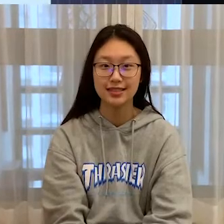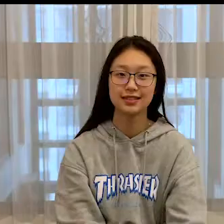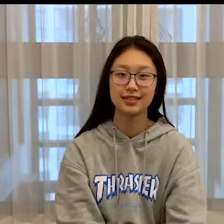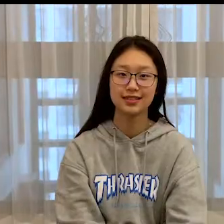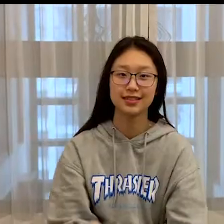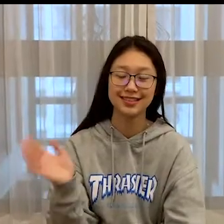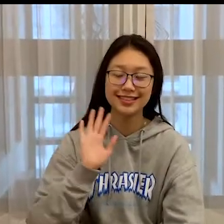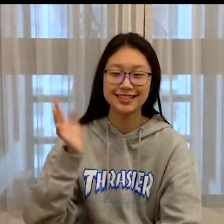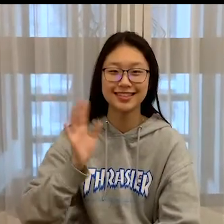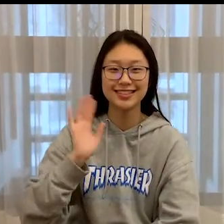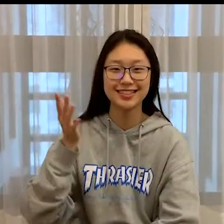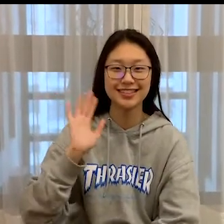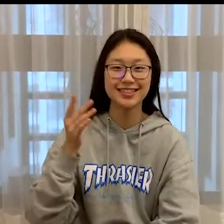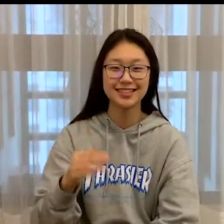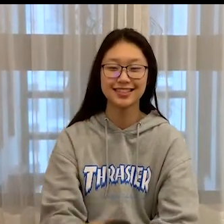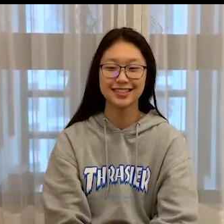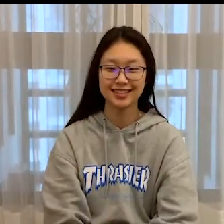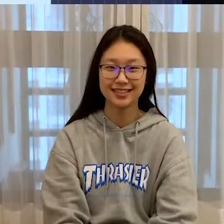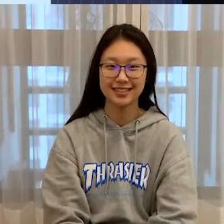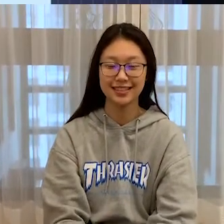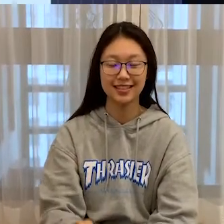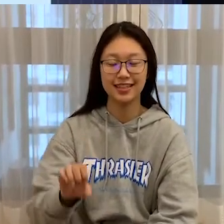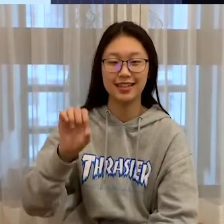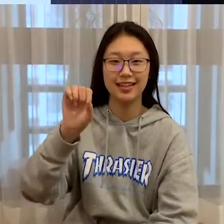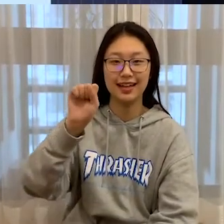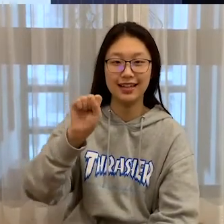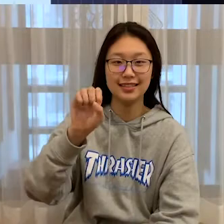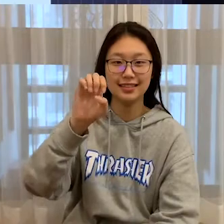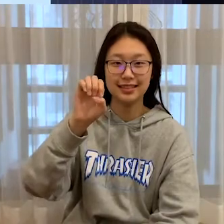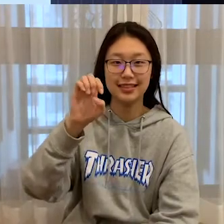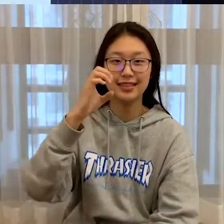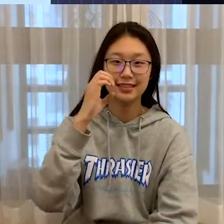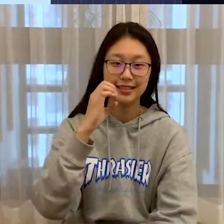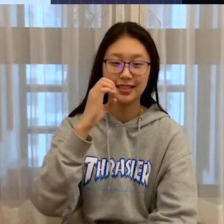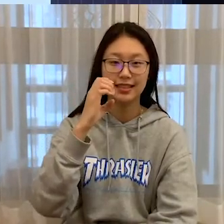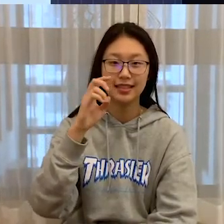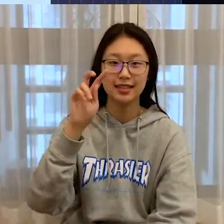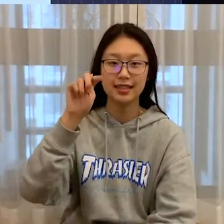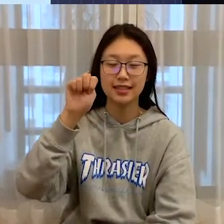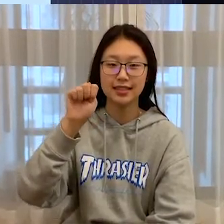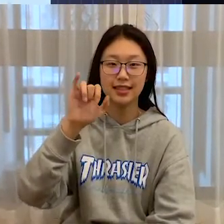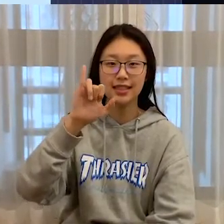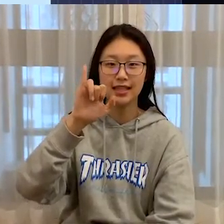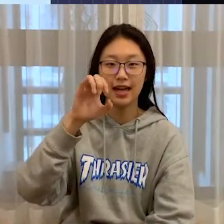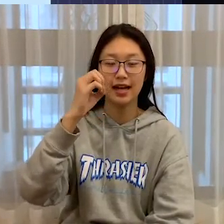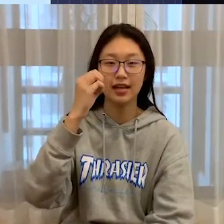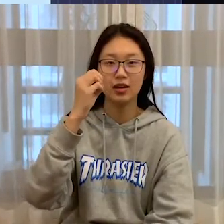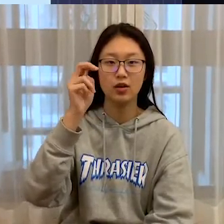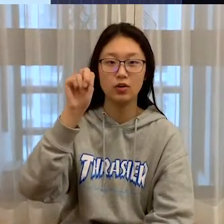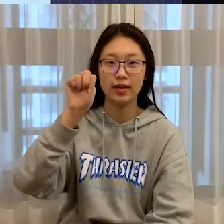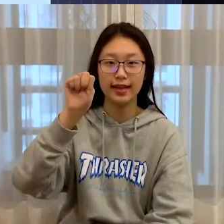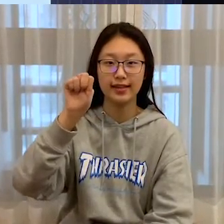say 节气. And also when it's used as a verb, you can use it to mean a